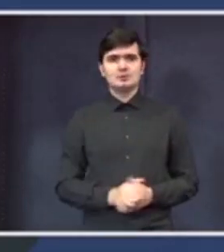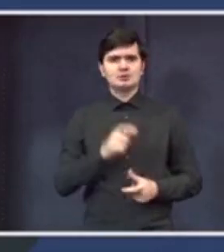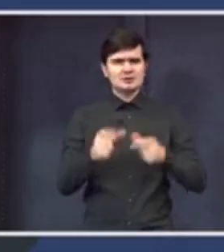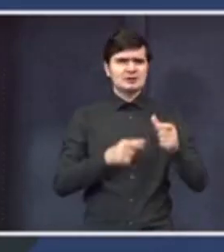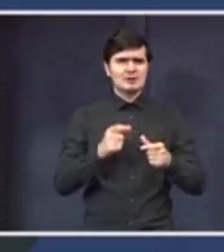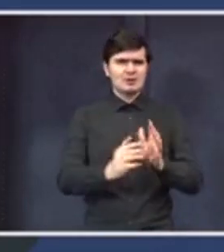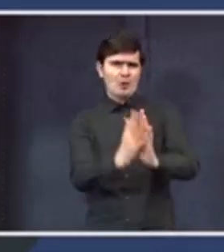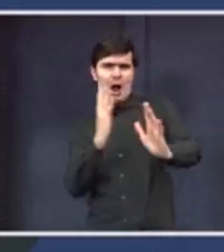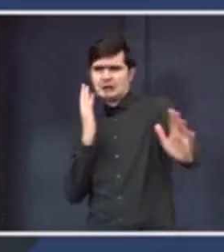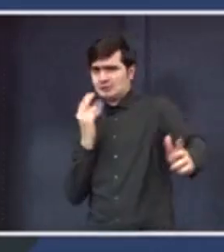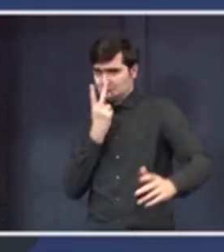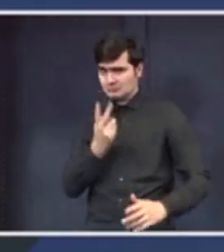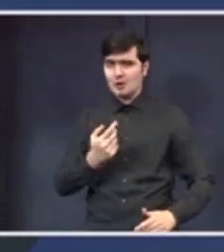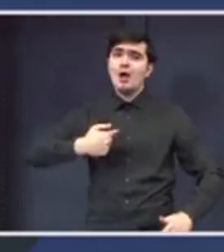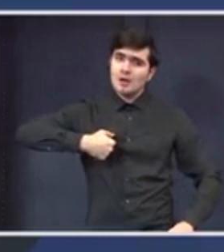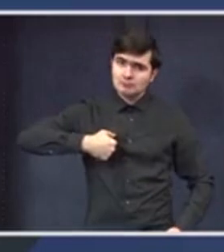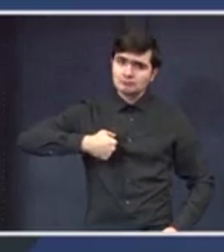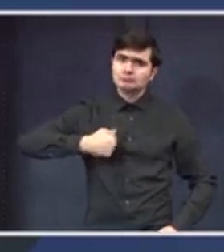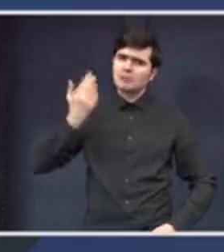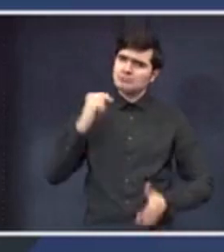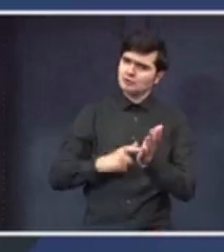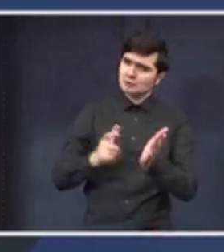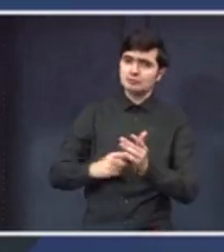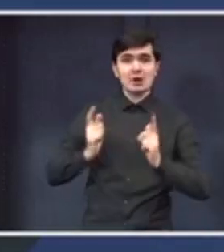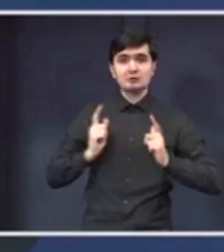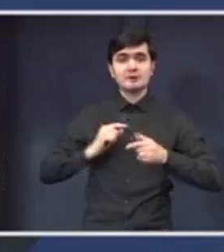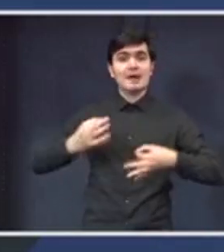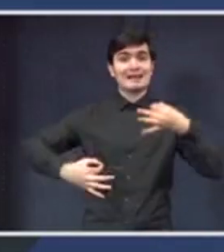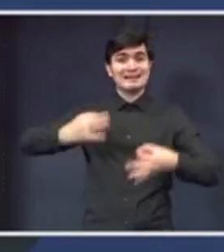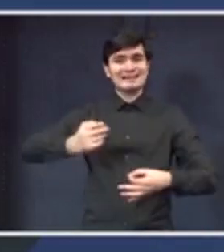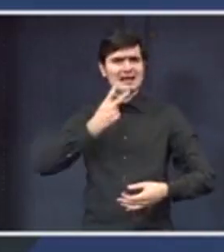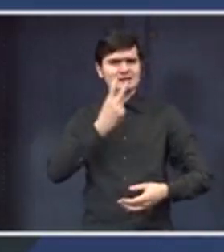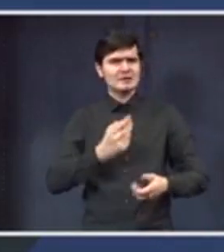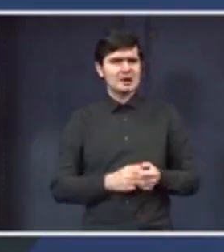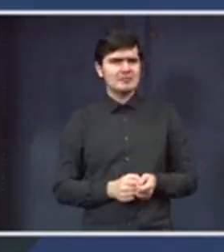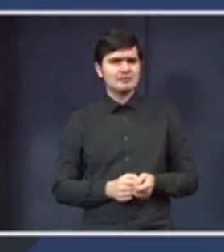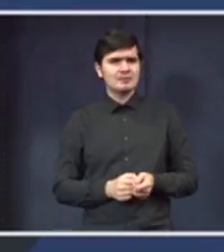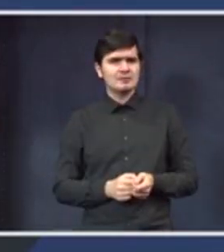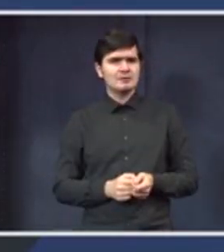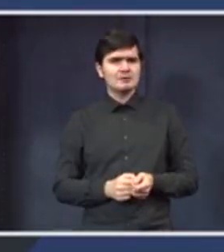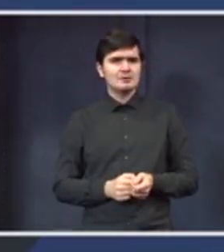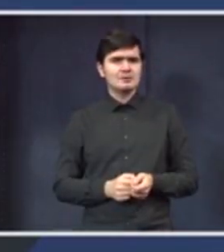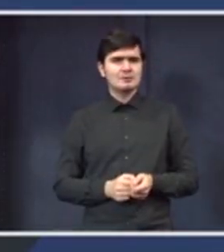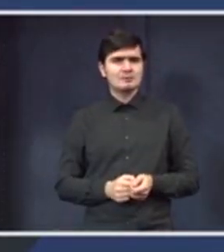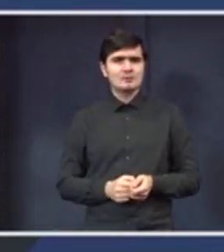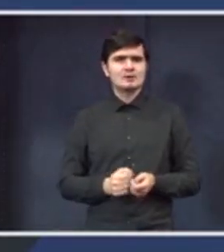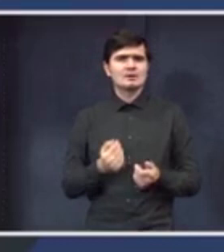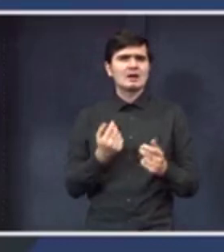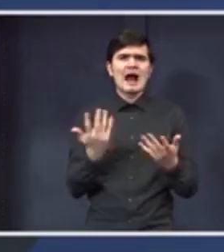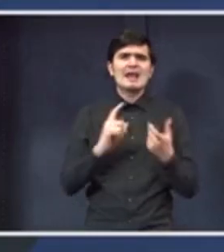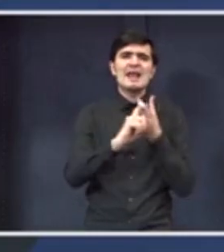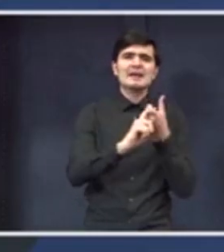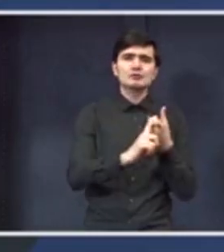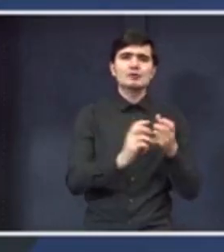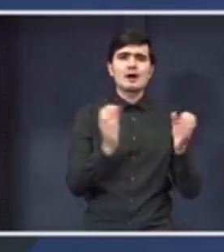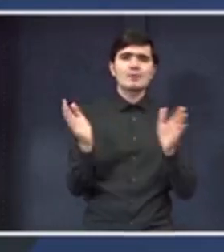la cozi, am cerut și aștept această analiză să vedem cât este datorat normal faptului că suntem într-o perioadă de